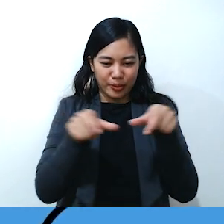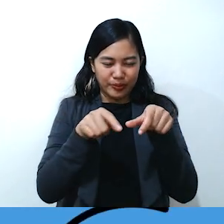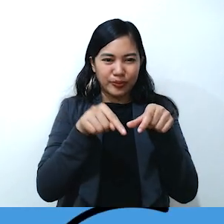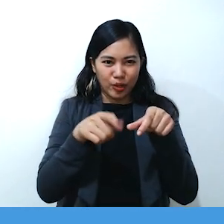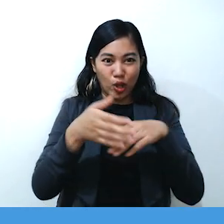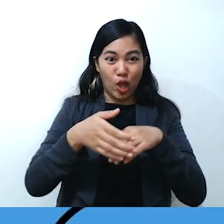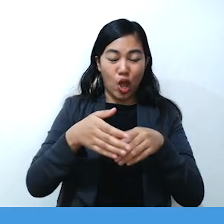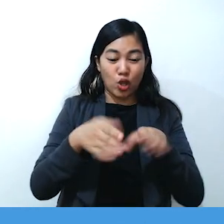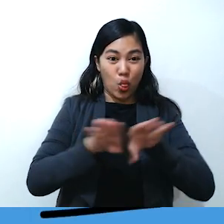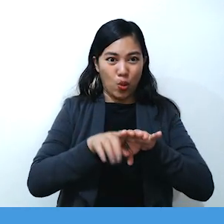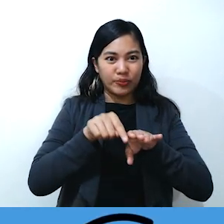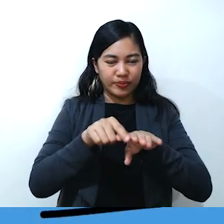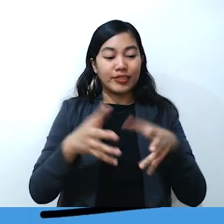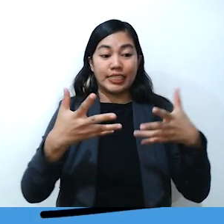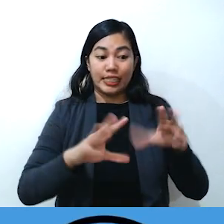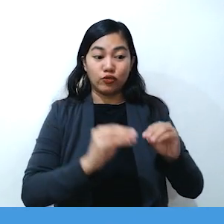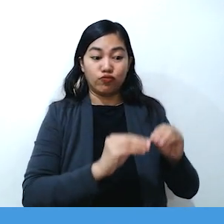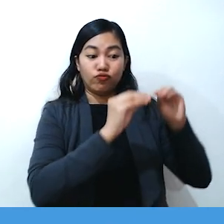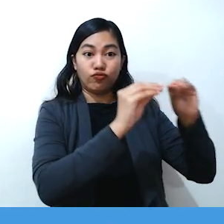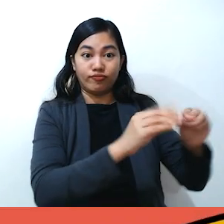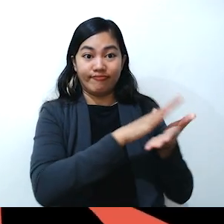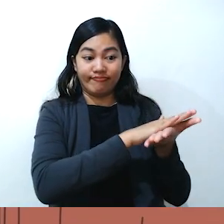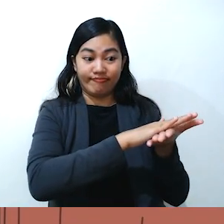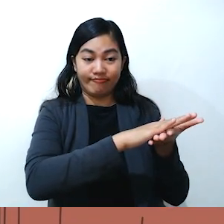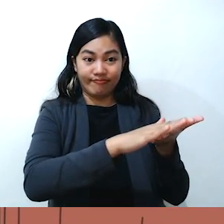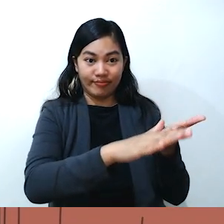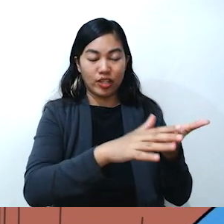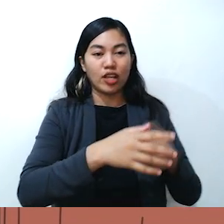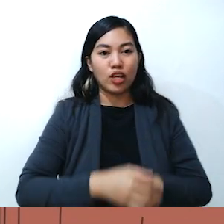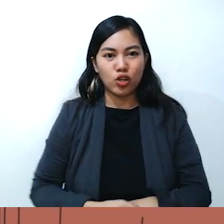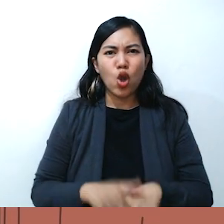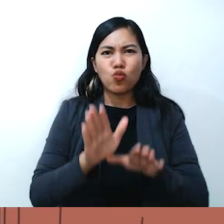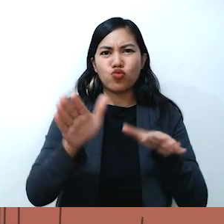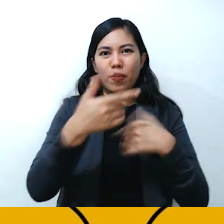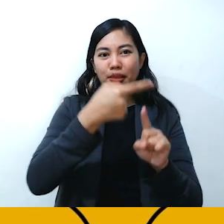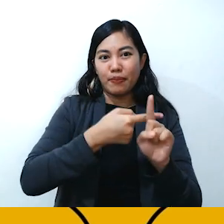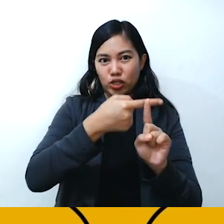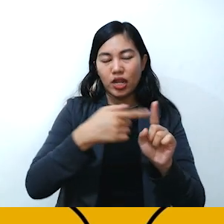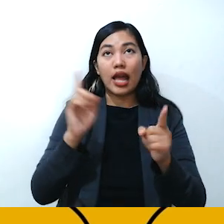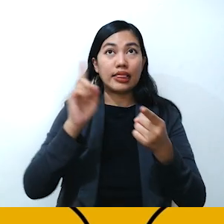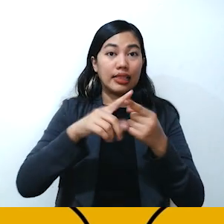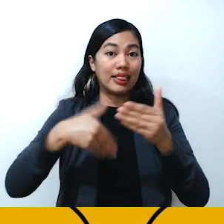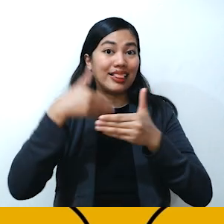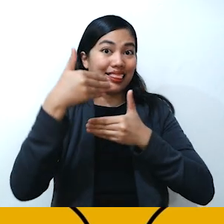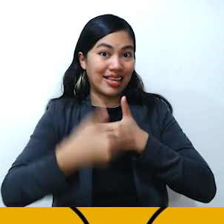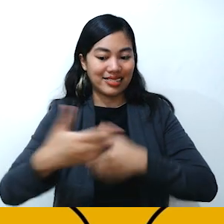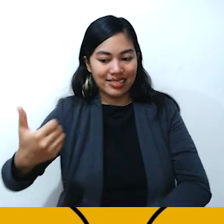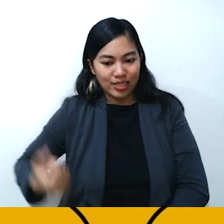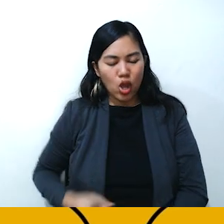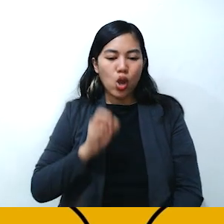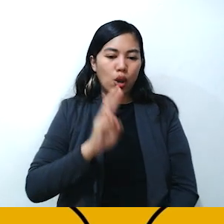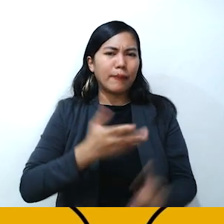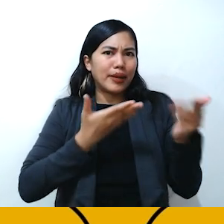Ngayon, kailangan ko na lang ilagay ang pen sa isang malinis na lugar na may room temperature hanggang sa susunod na injection o bitbitin dahil